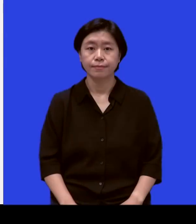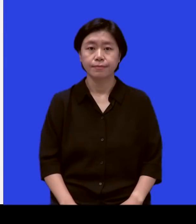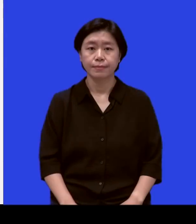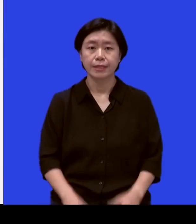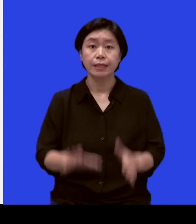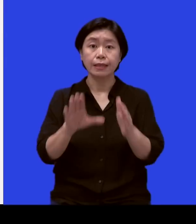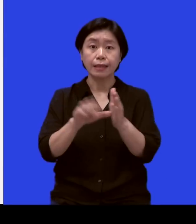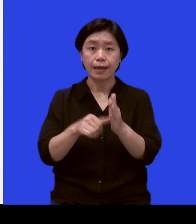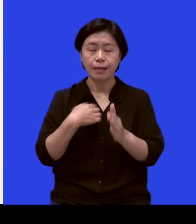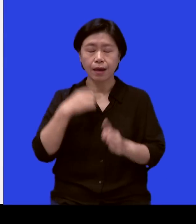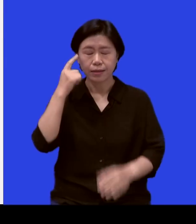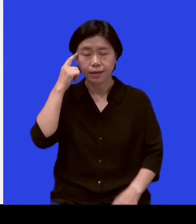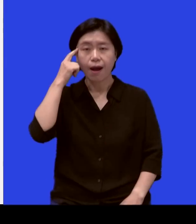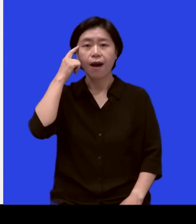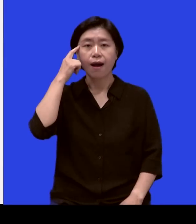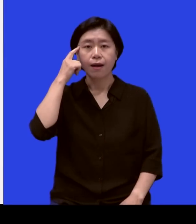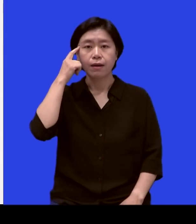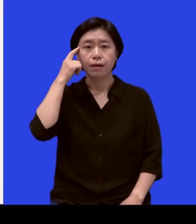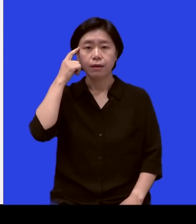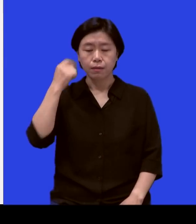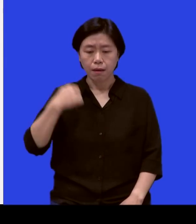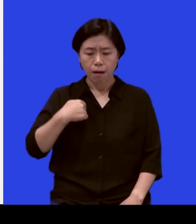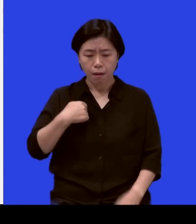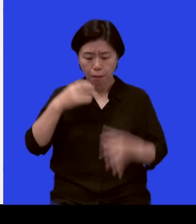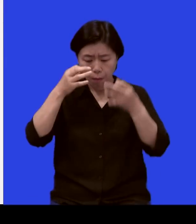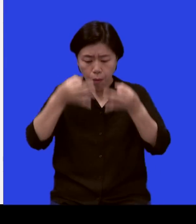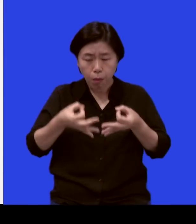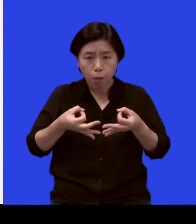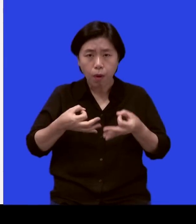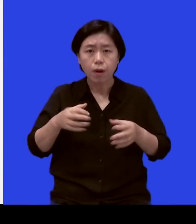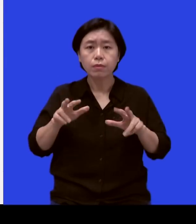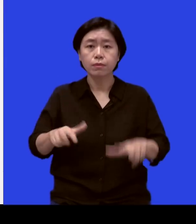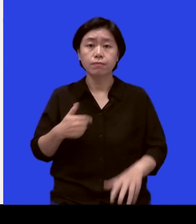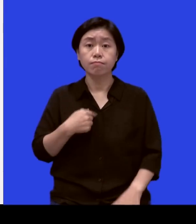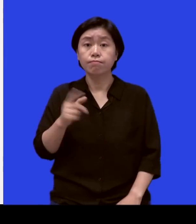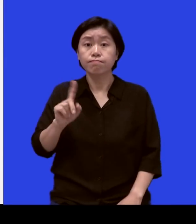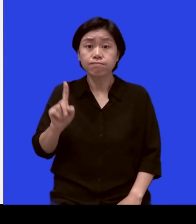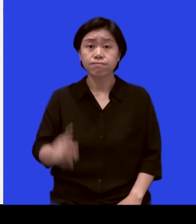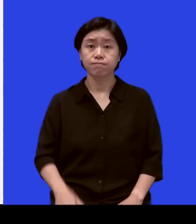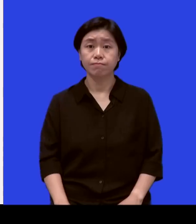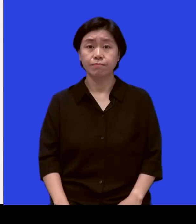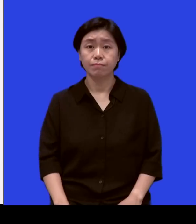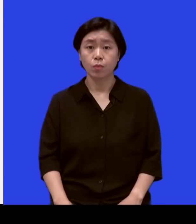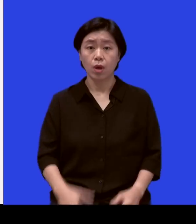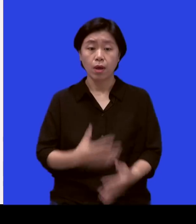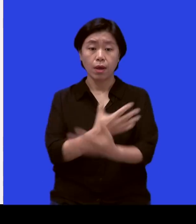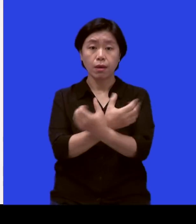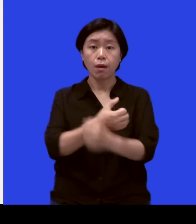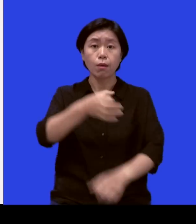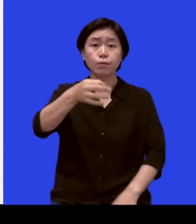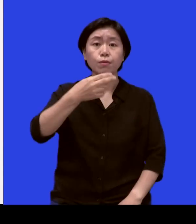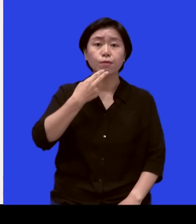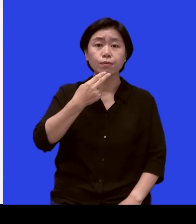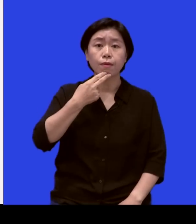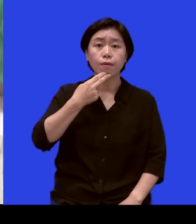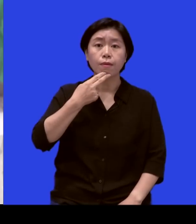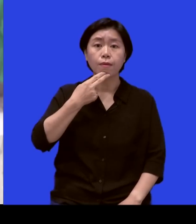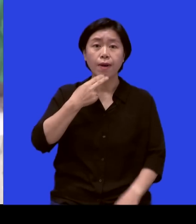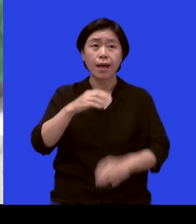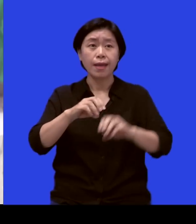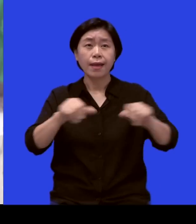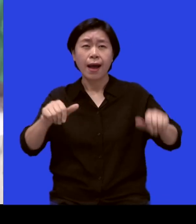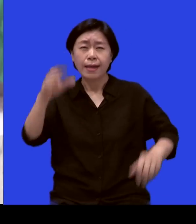그때 정신이 나는데 너 뭐 하고 있냐. 근데 계약금도 없이 몇만 평 털을 사러